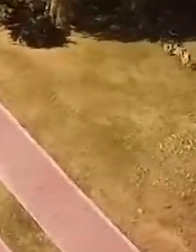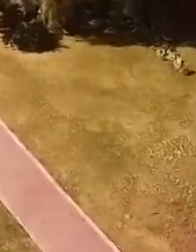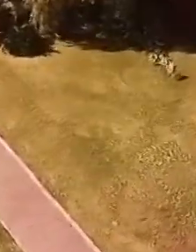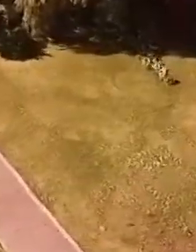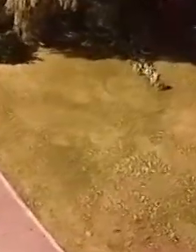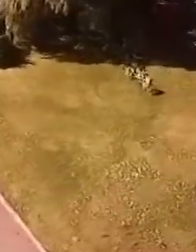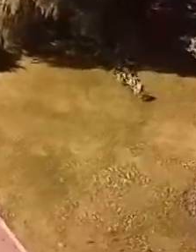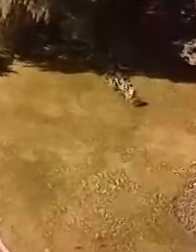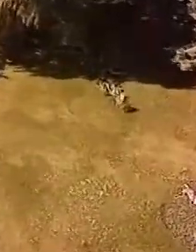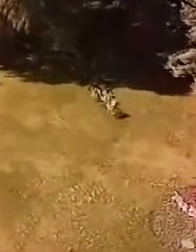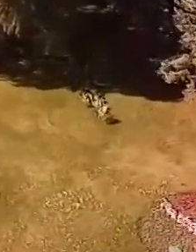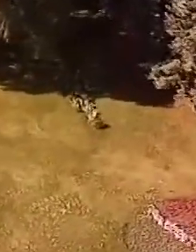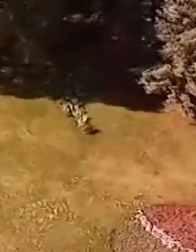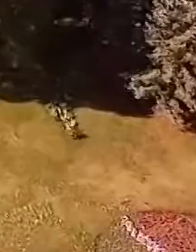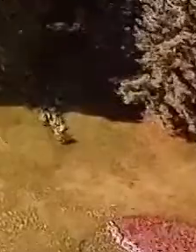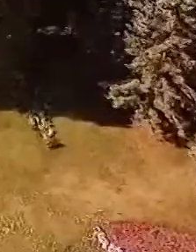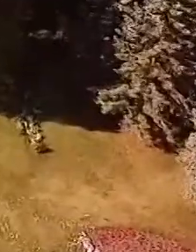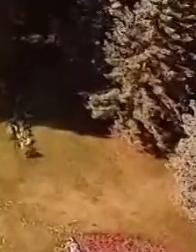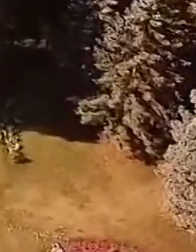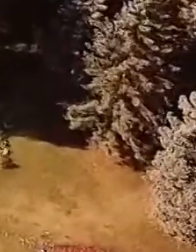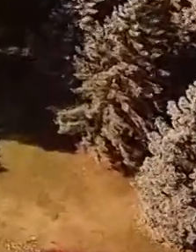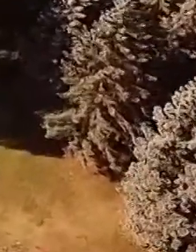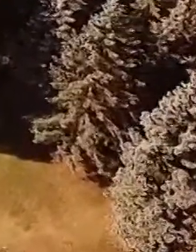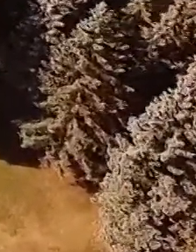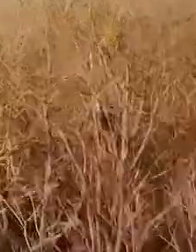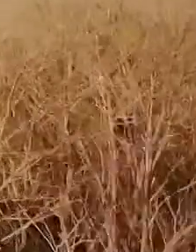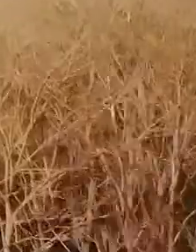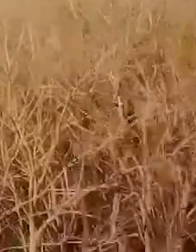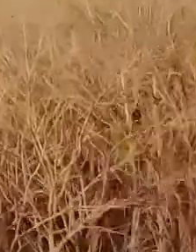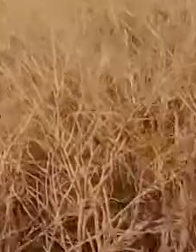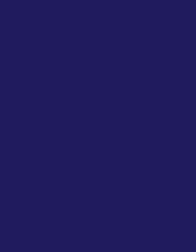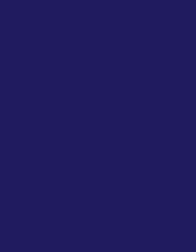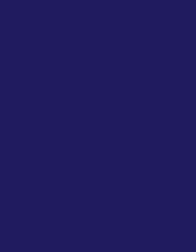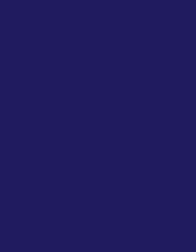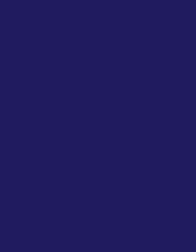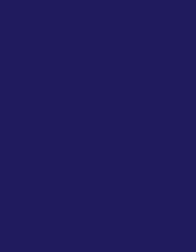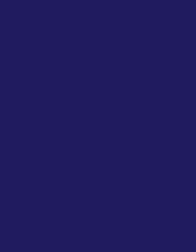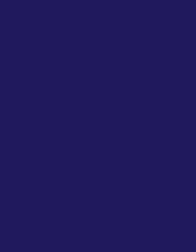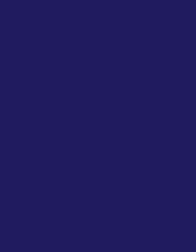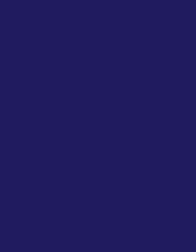8 градусів вище нуля. Вдень від 16 до 14 градусів тепла.